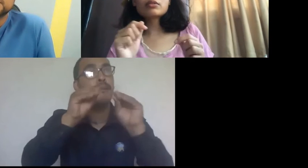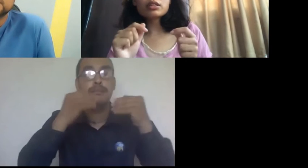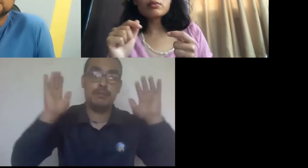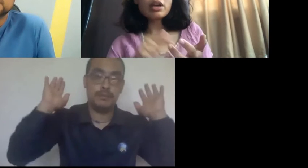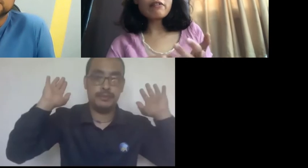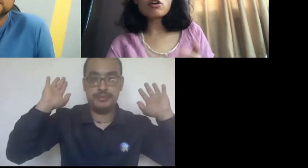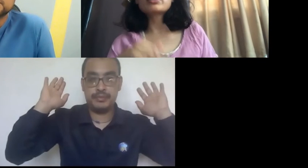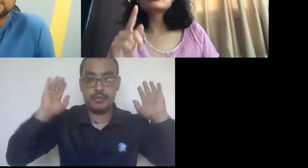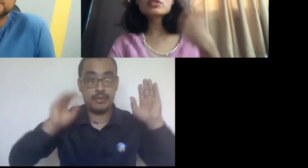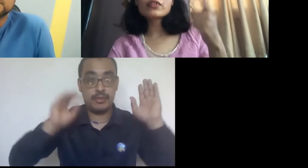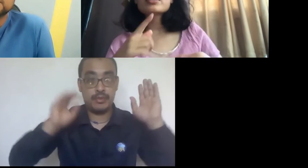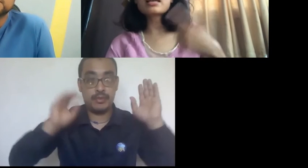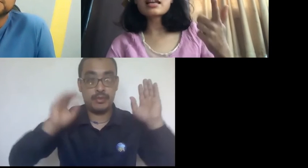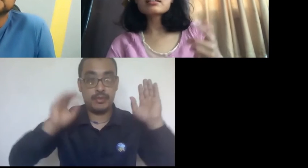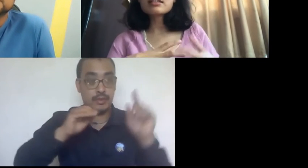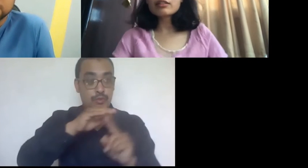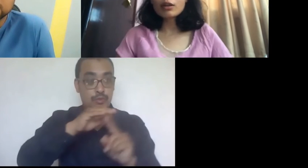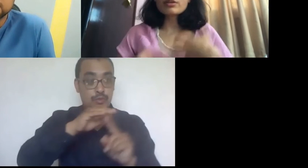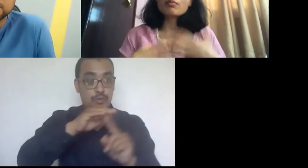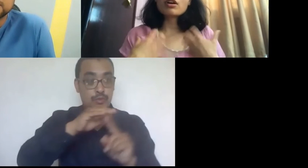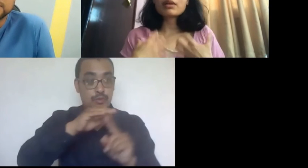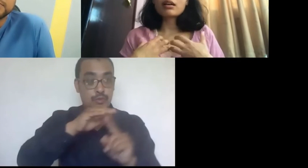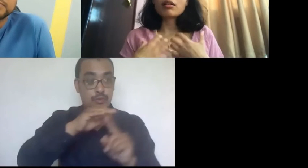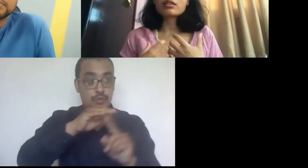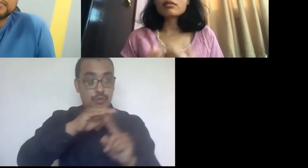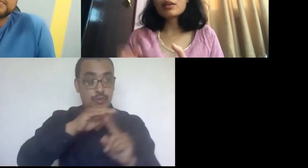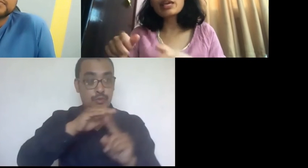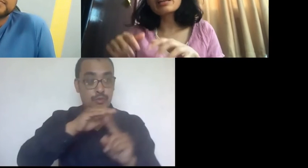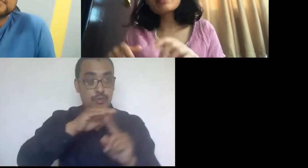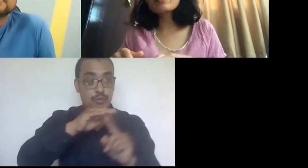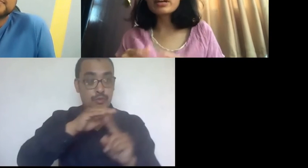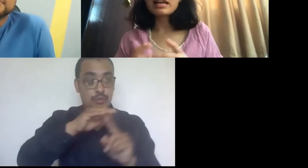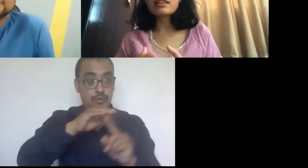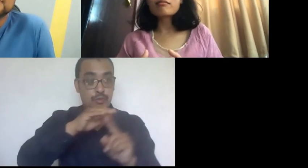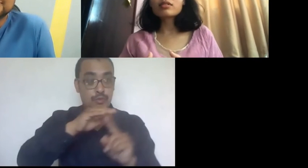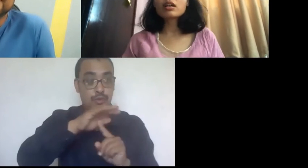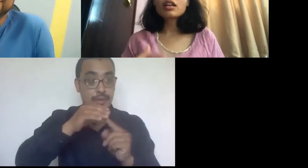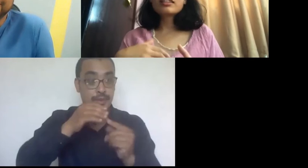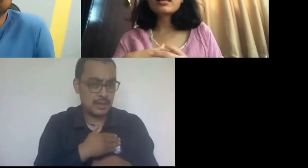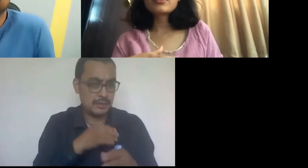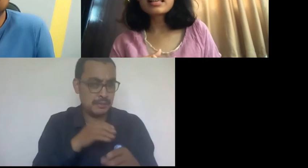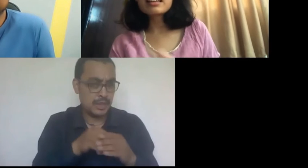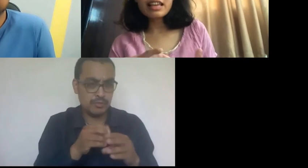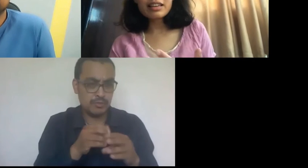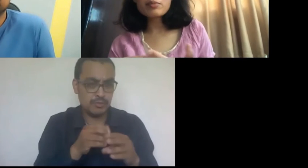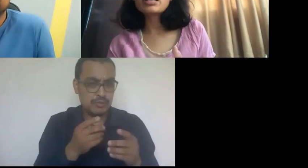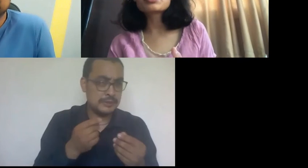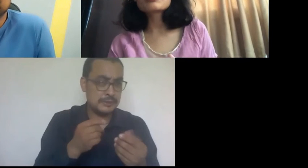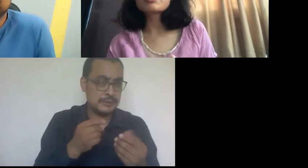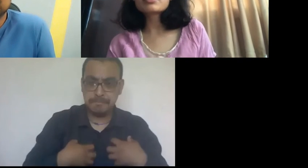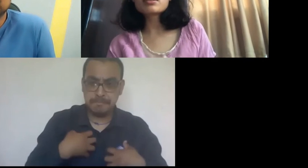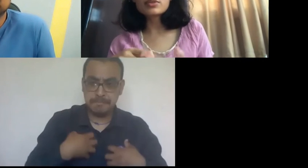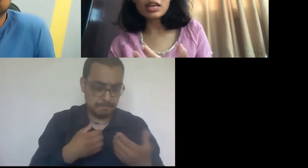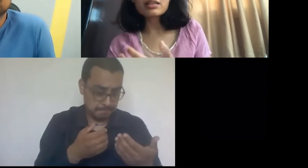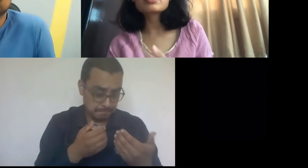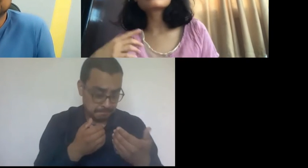त अब नत्र भयो वाइफाई अन भयो भने नोटिफिकेसन आइरहेको छ नि, एकदमै त्यो मनमा हलचल हुन्छ कि, हेर्नै पर्ने खालि हुन्छ नि त। त्यसले गर्दाखेरि नाइ नै म हेर्छु अनि